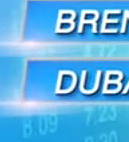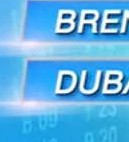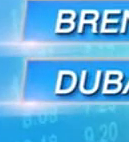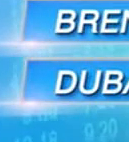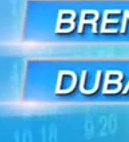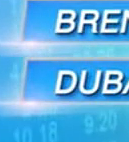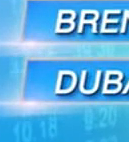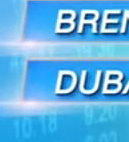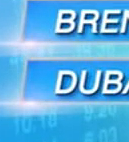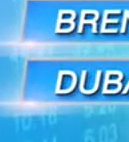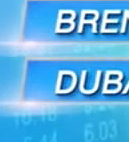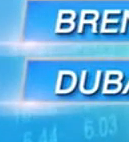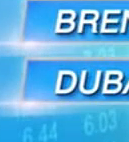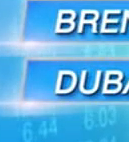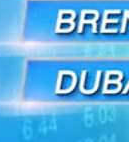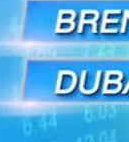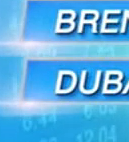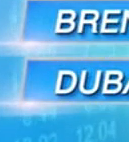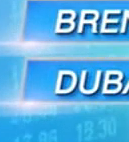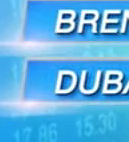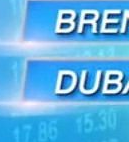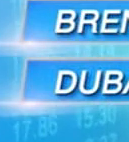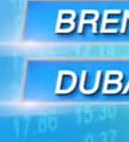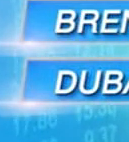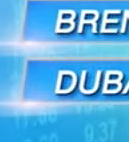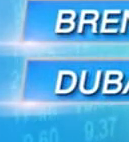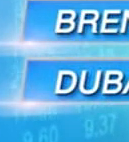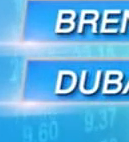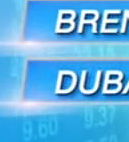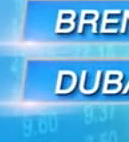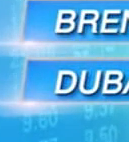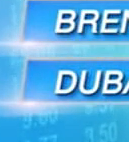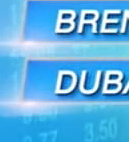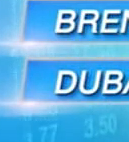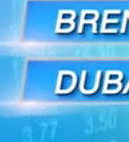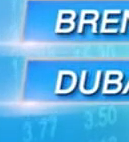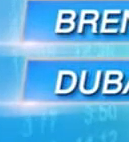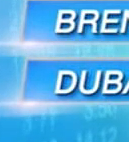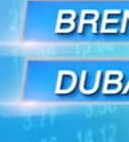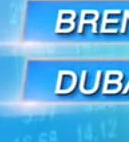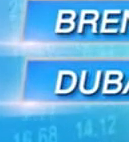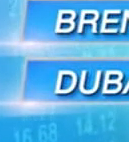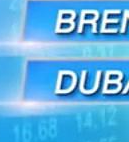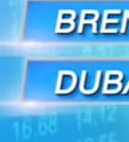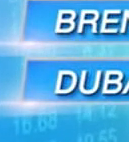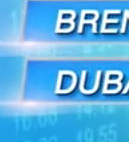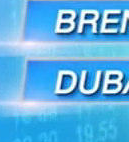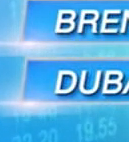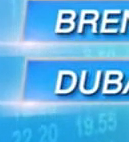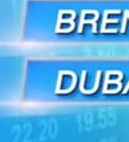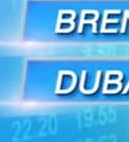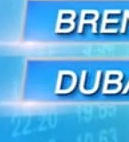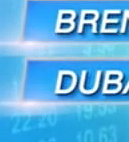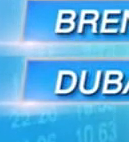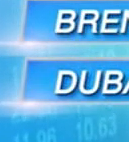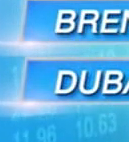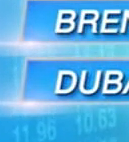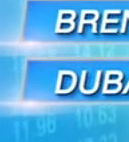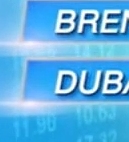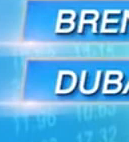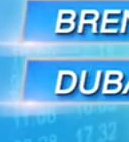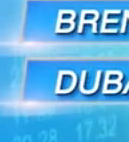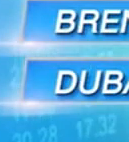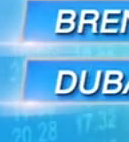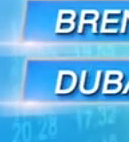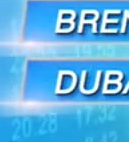ที่ตลาดลอนดอนลดลง3เหรียญ 75ซมปิดที่ 54เหรียญ 16เซนติเมตรต่อบาร์เรลค่ะส่วน